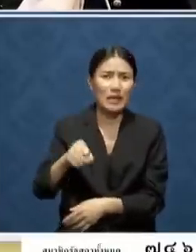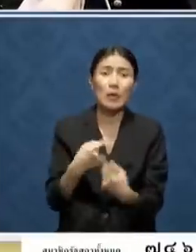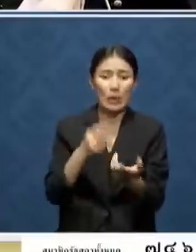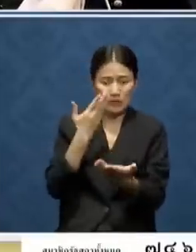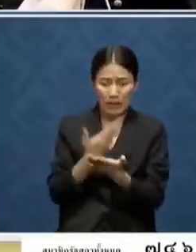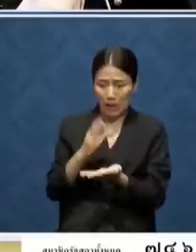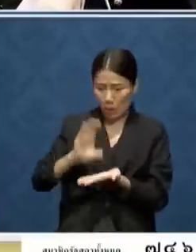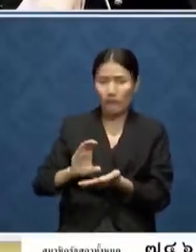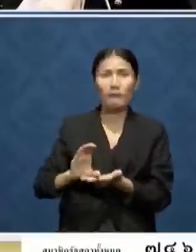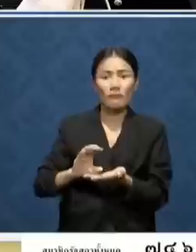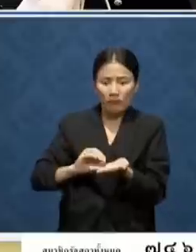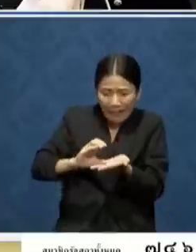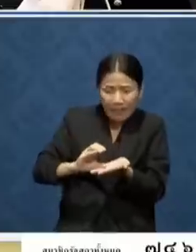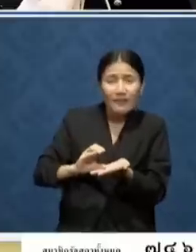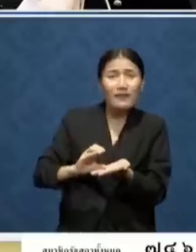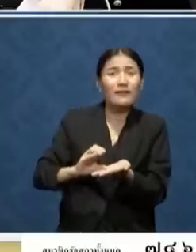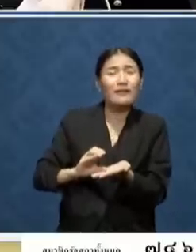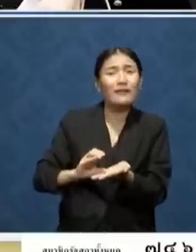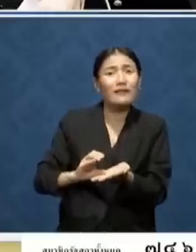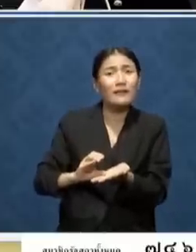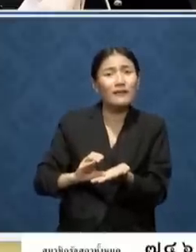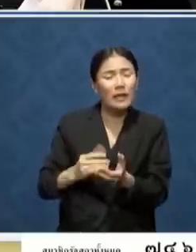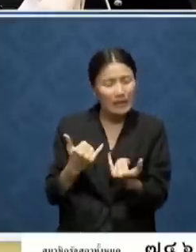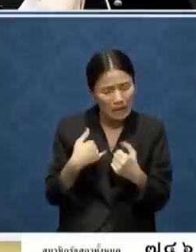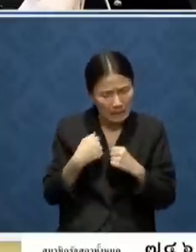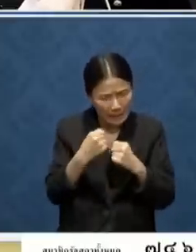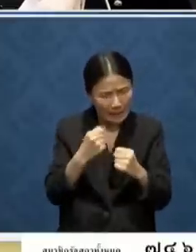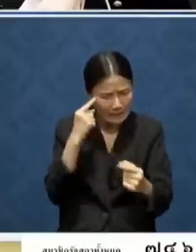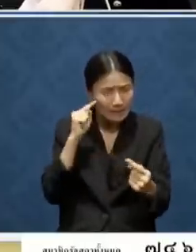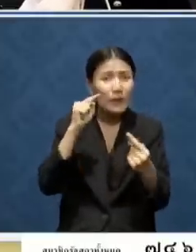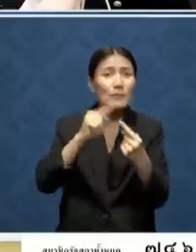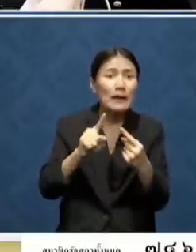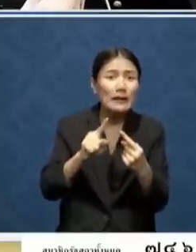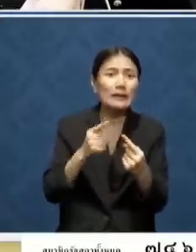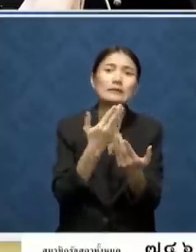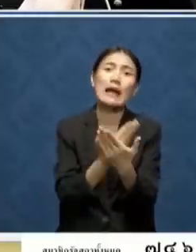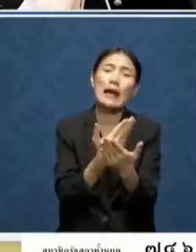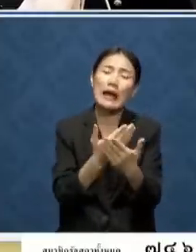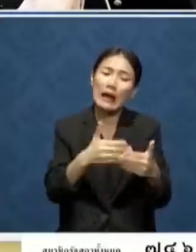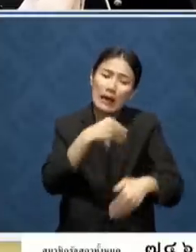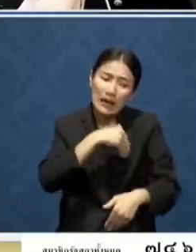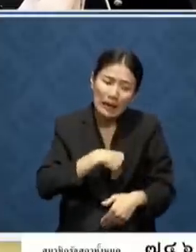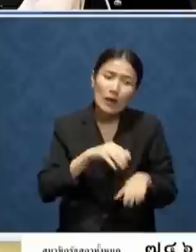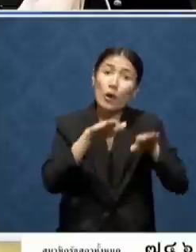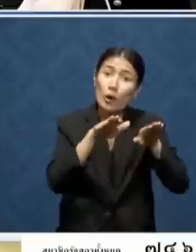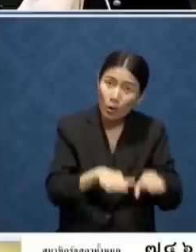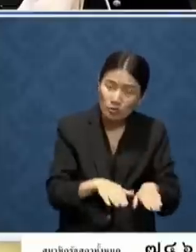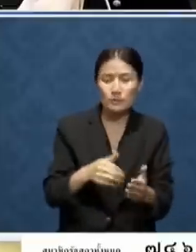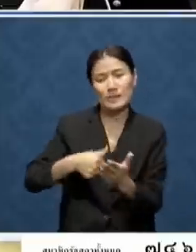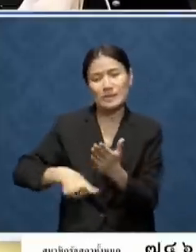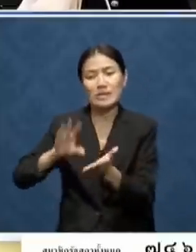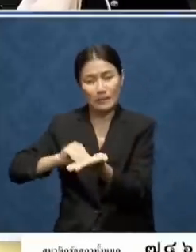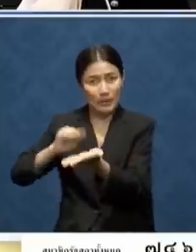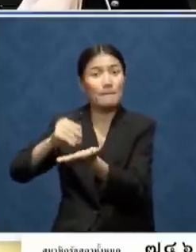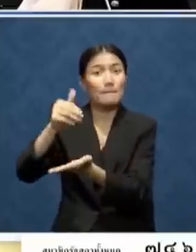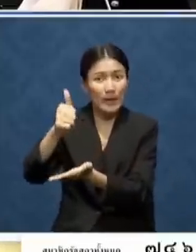ค่ะก็คือเอ่อเราพยายามที่จะตั้งเป้าขาดดุลลดลงนะคะดังนั้นเนี่ยภาษีเก็บขึ้นได้